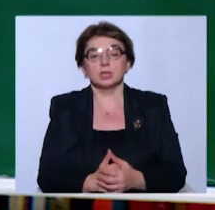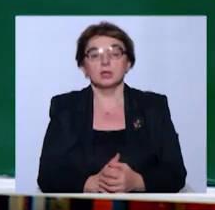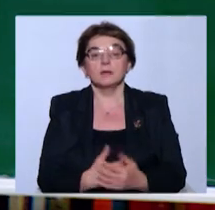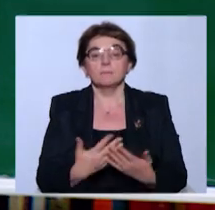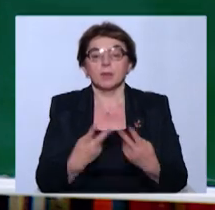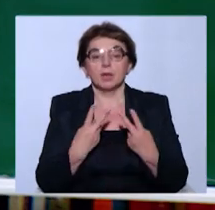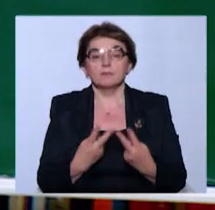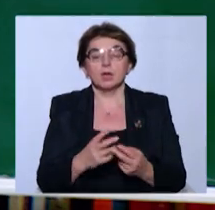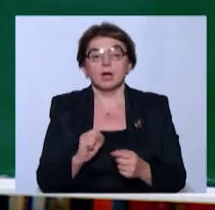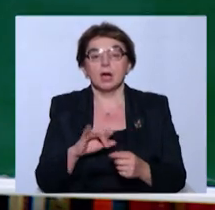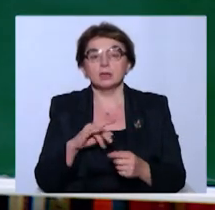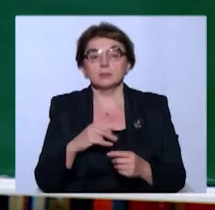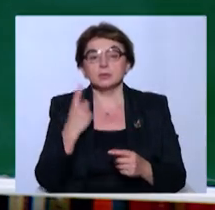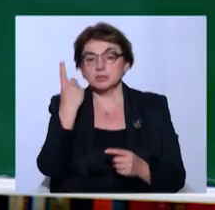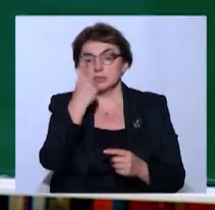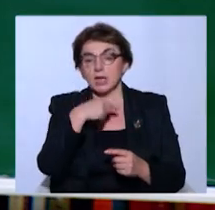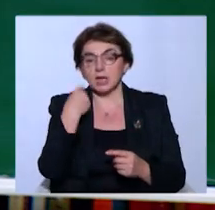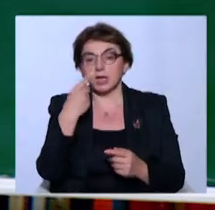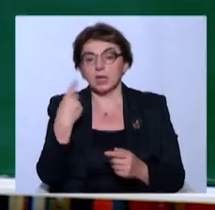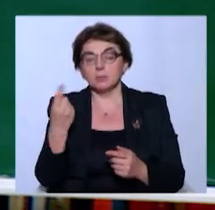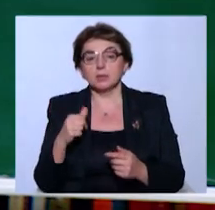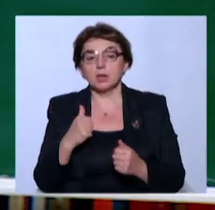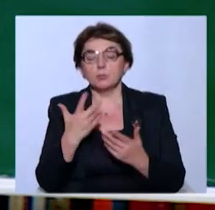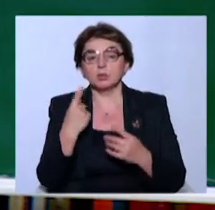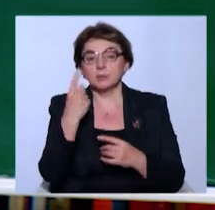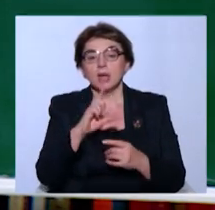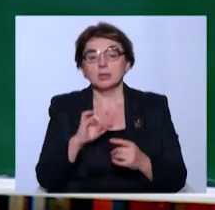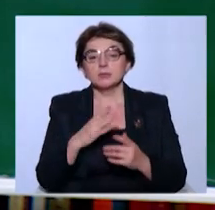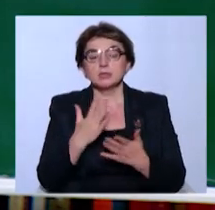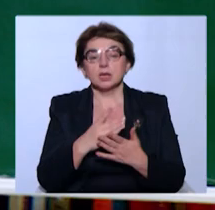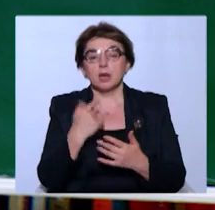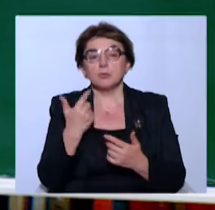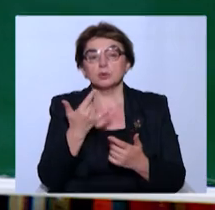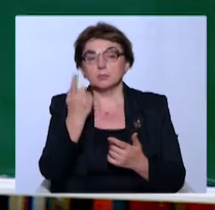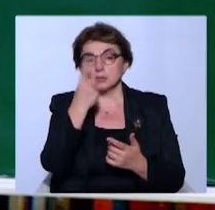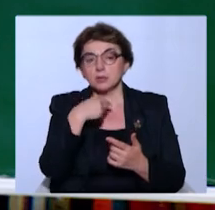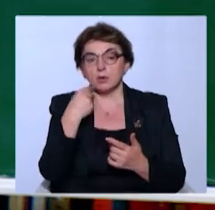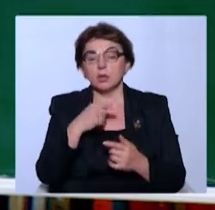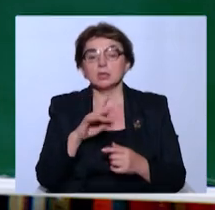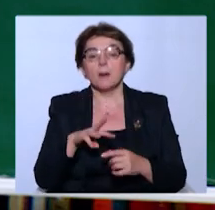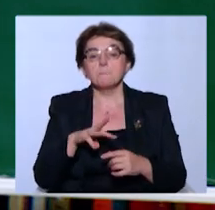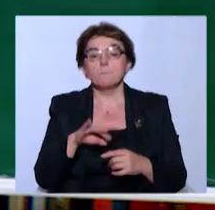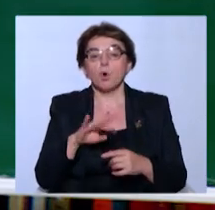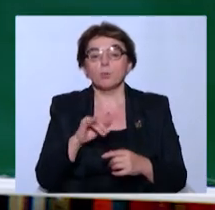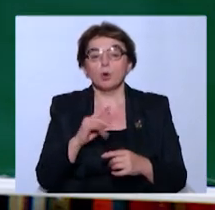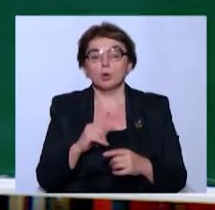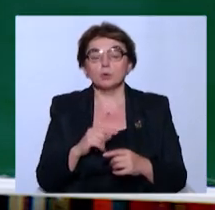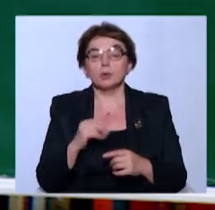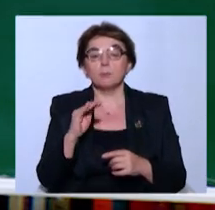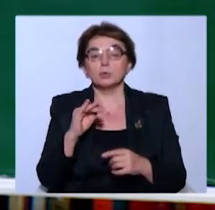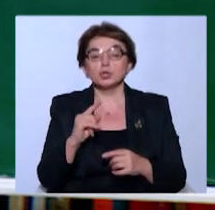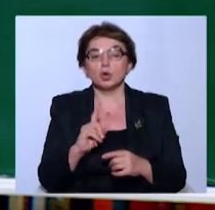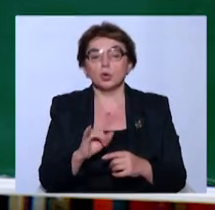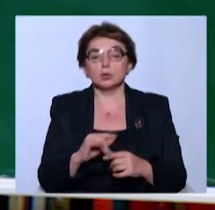ახლა განვიხილოთ ადაპტაციის სახეები, რამდენიმე სახის ადაპტაცია. ეს არის მორფოლოგიური,